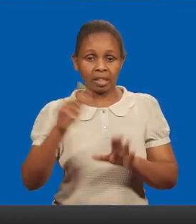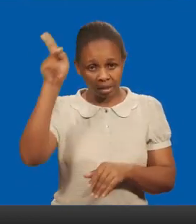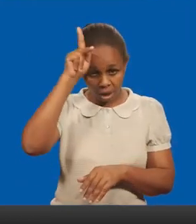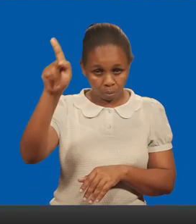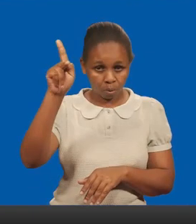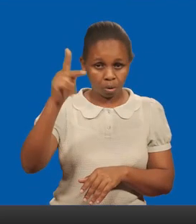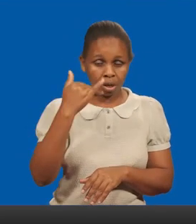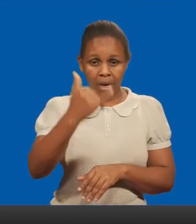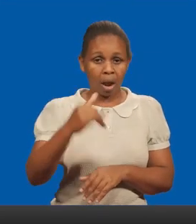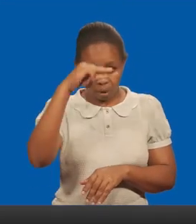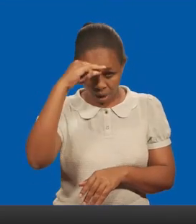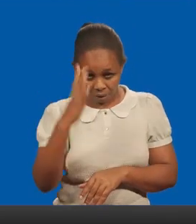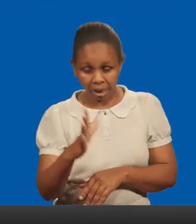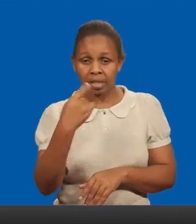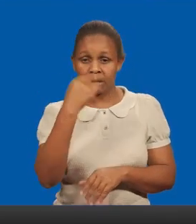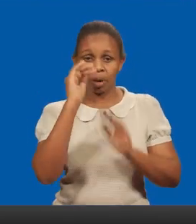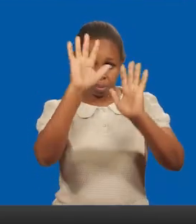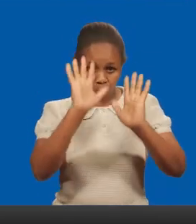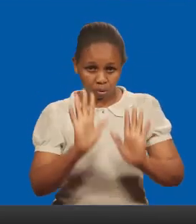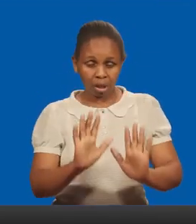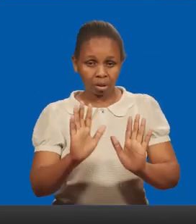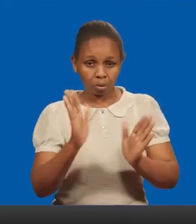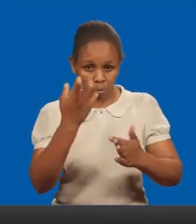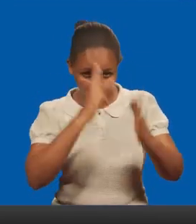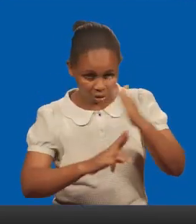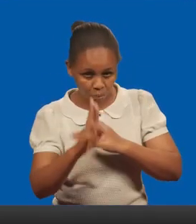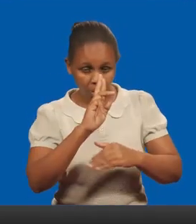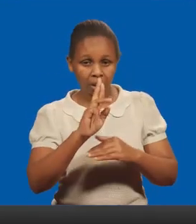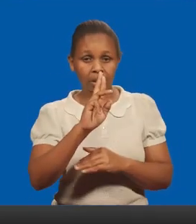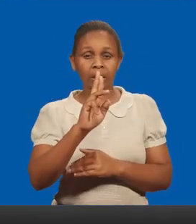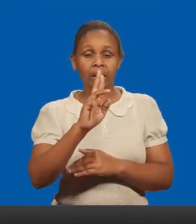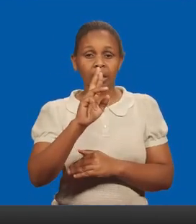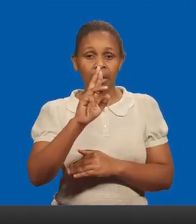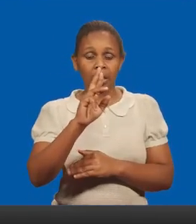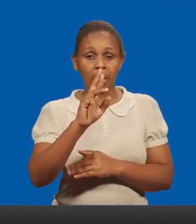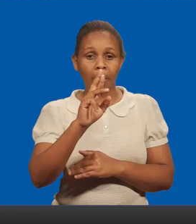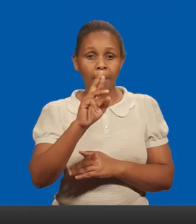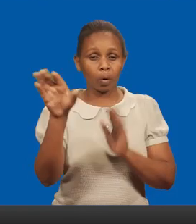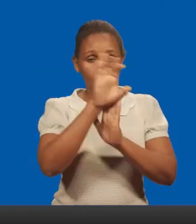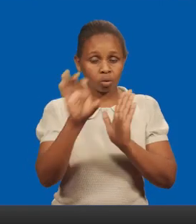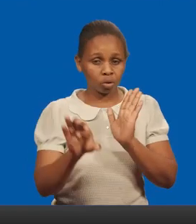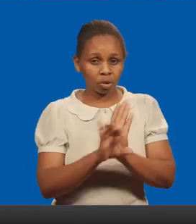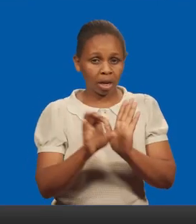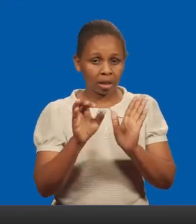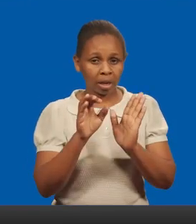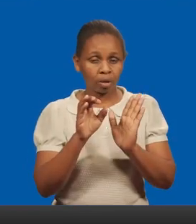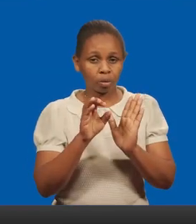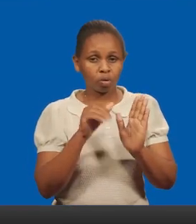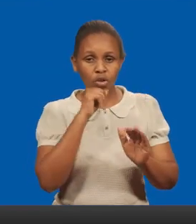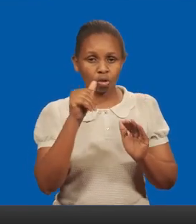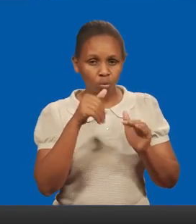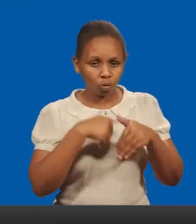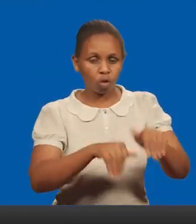katika kaunti ya Kiambu, Gavana wa Matangi alisema ni muhimu kuheshimu katiba na kuepuka kuzusha mambo